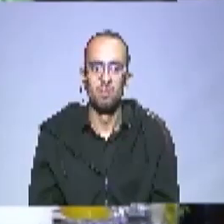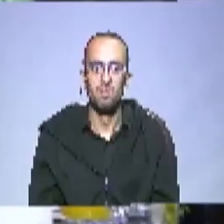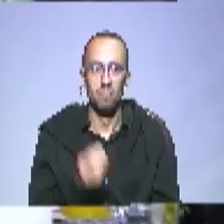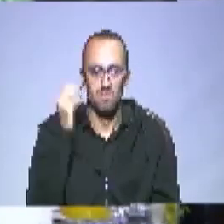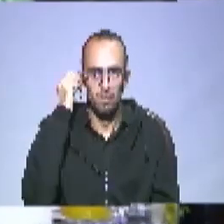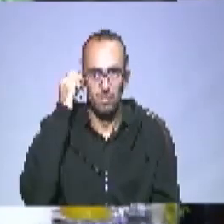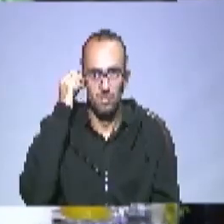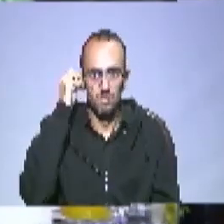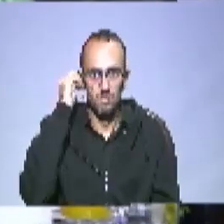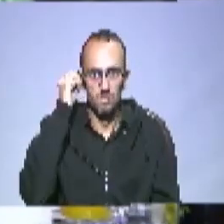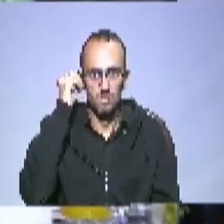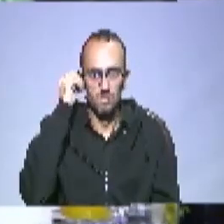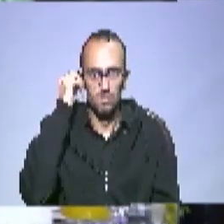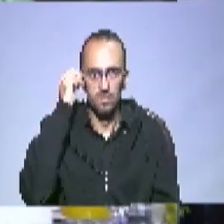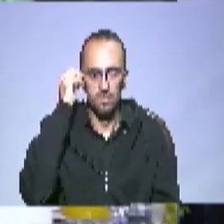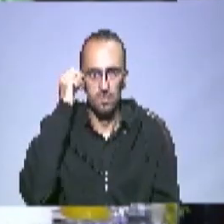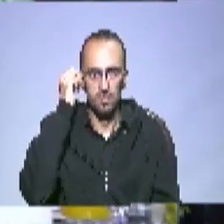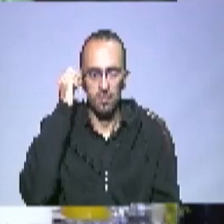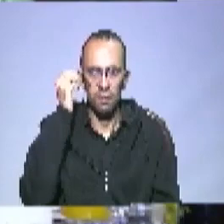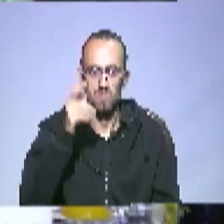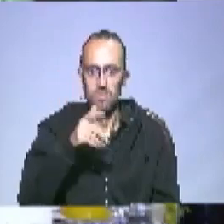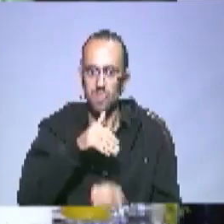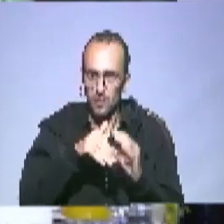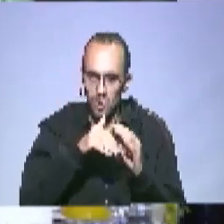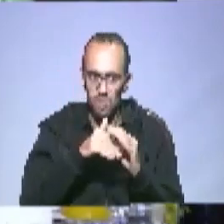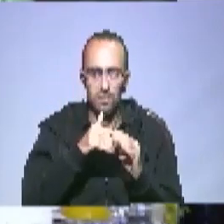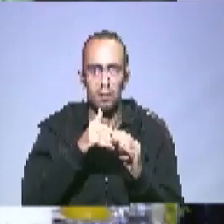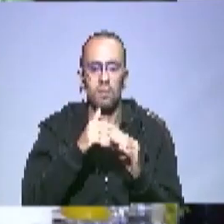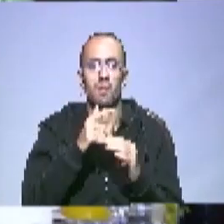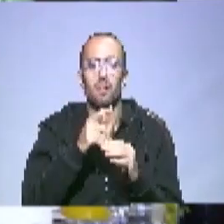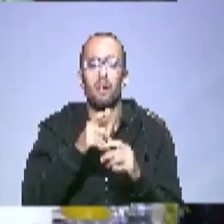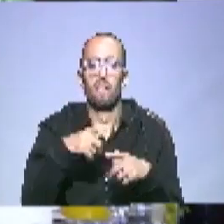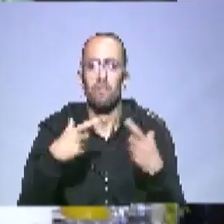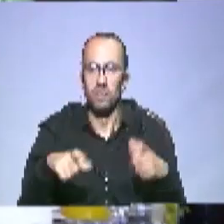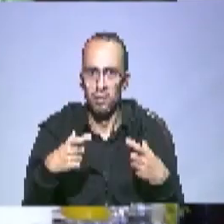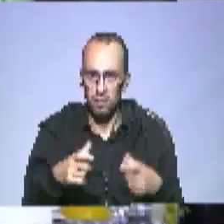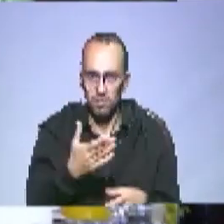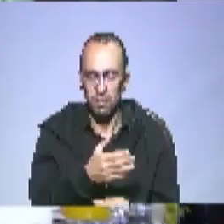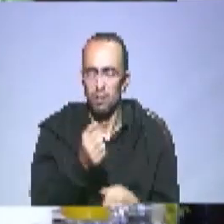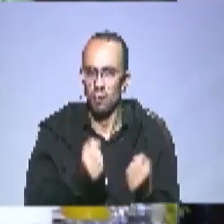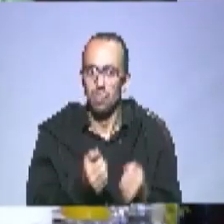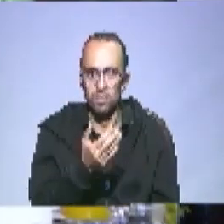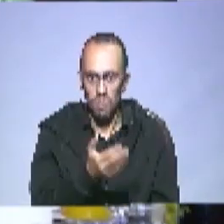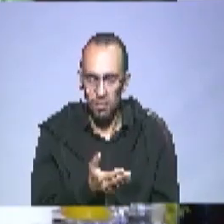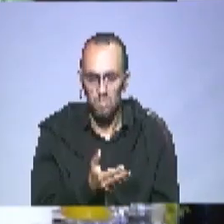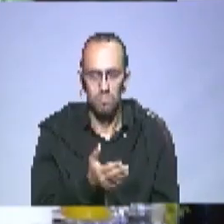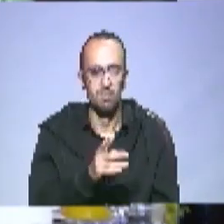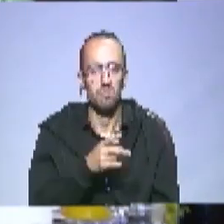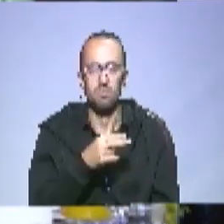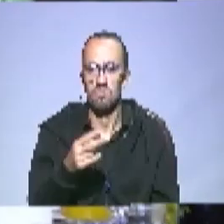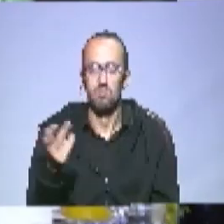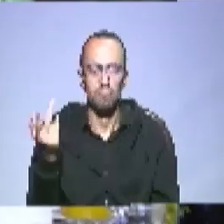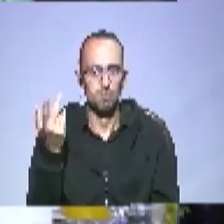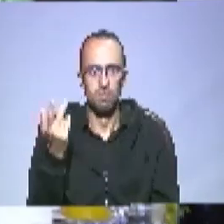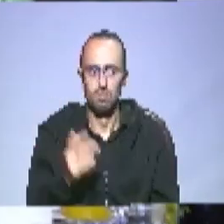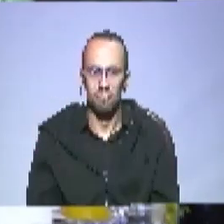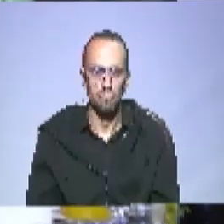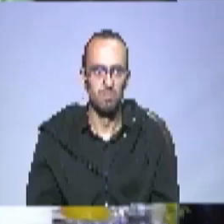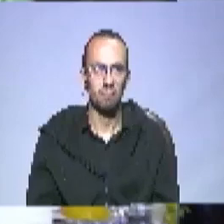سفره مطعم، كيك بشاي، سندوتشات، فطيره بالخضار، معانا ملوخيه بالعيش الناشف، شهيه